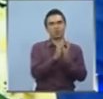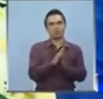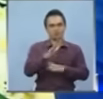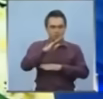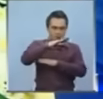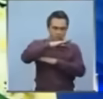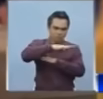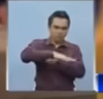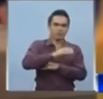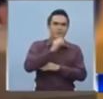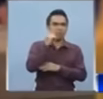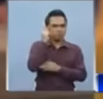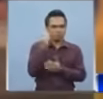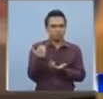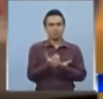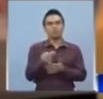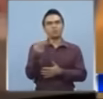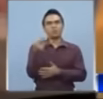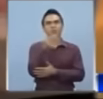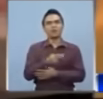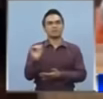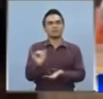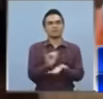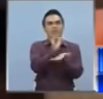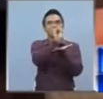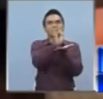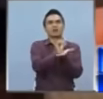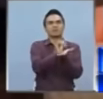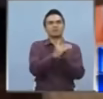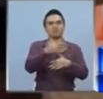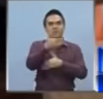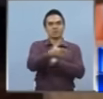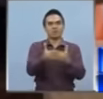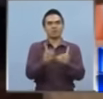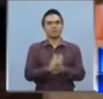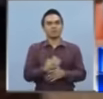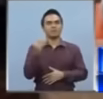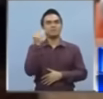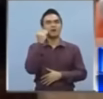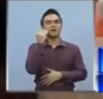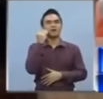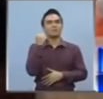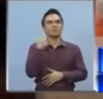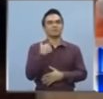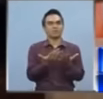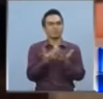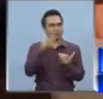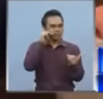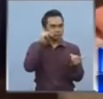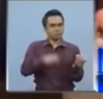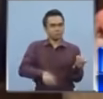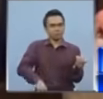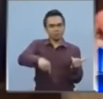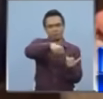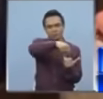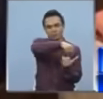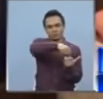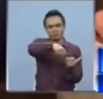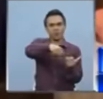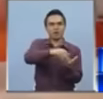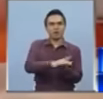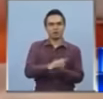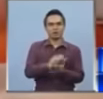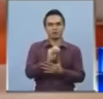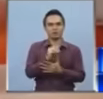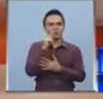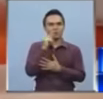คะลูกหลานก็ตั้งศพเอาไว้ที่ห้องโถงชั้นล่างของบ้านค่ะเพื่อรอรดน้ำศพในวันรุ่งขึ้นระหว่างนั้นเนื้อ